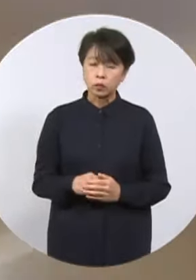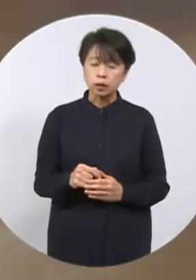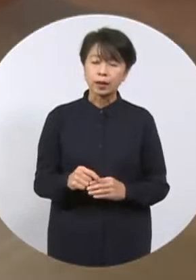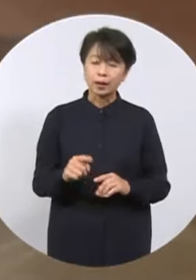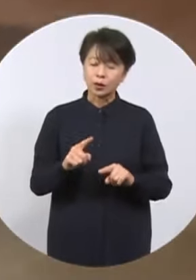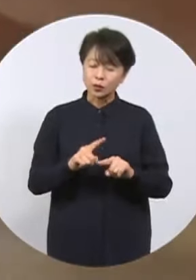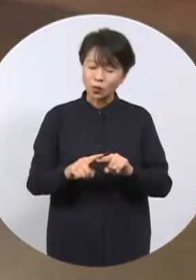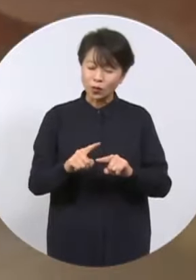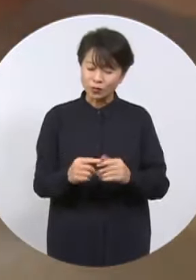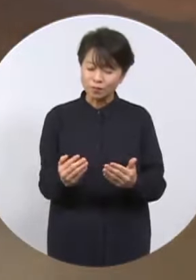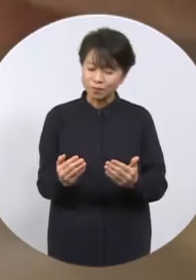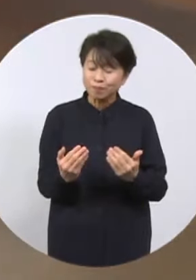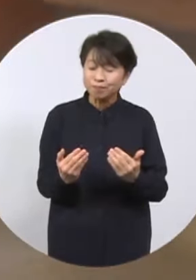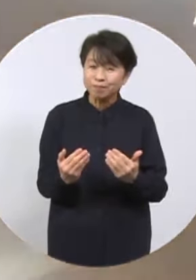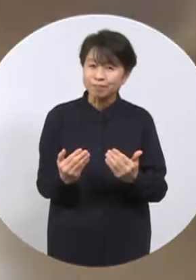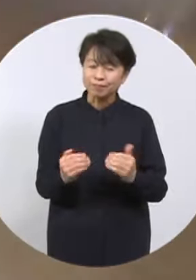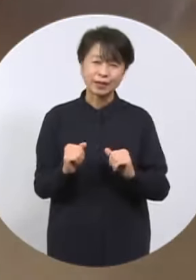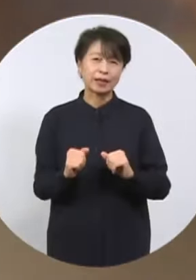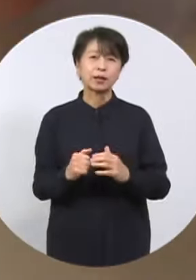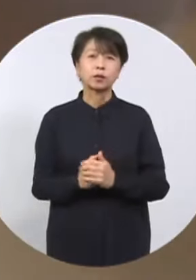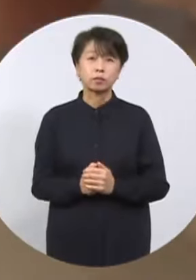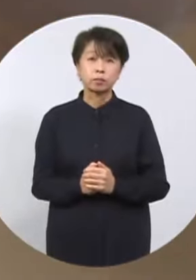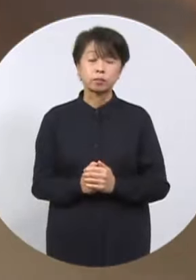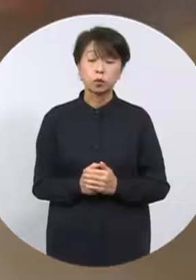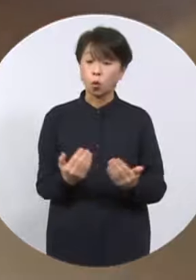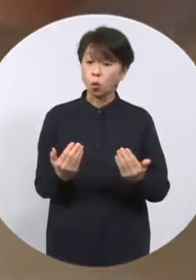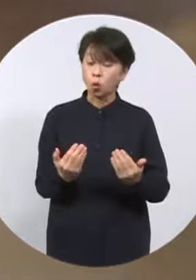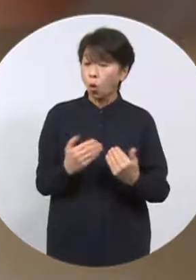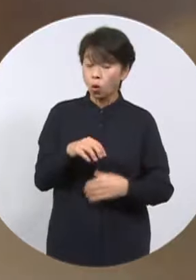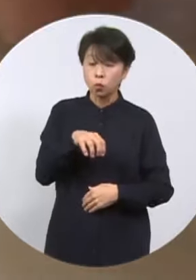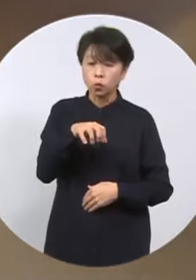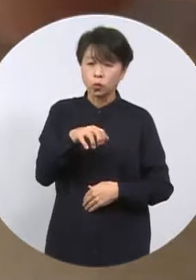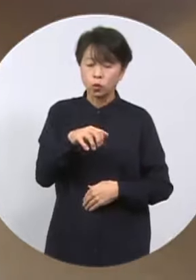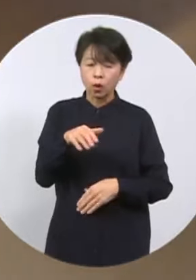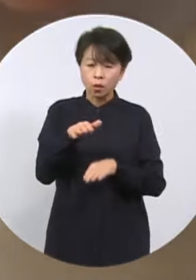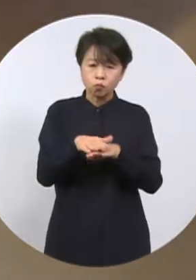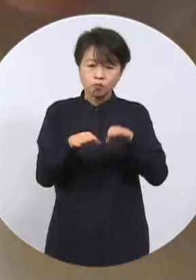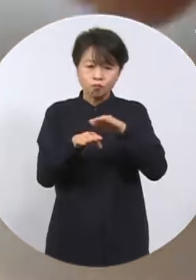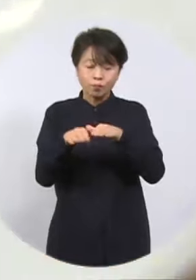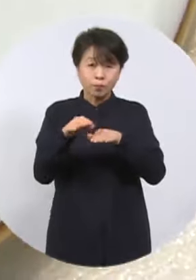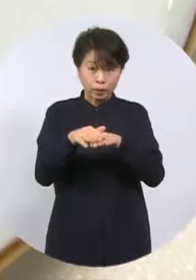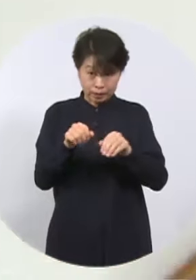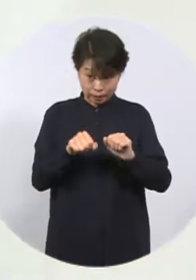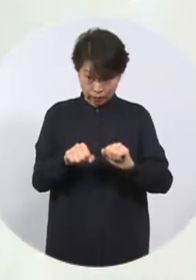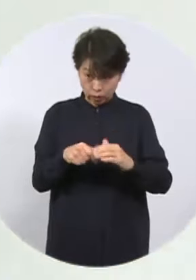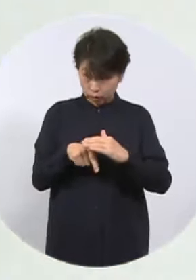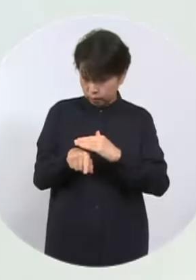だん濃くしていきます。 じゃあ濃いところは何度もこう重ねて塗っていったりするんです ね。そうです、だんだんこう、